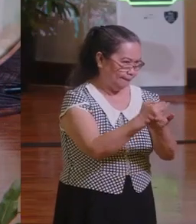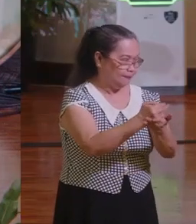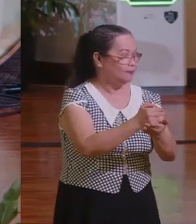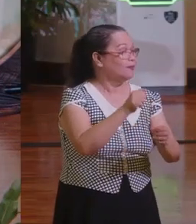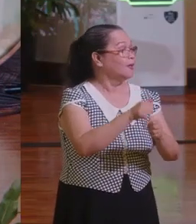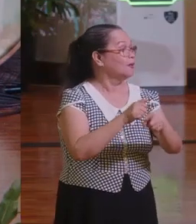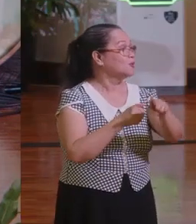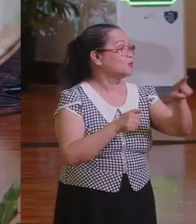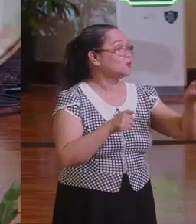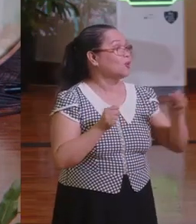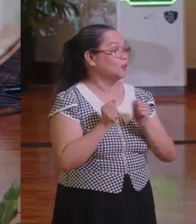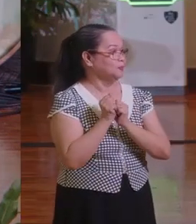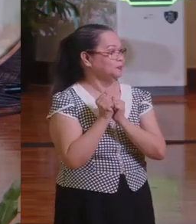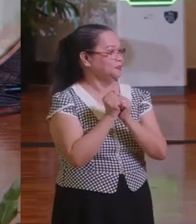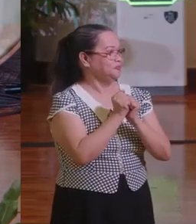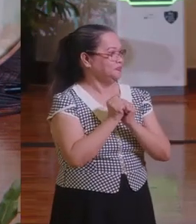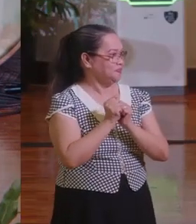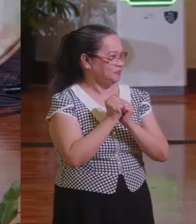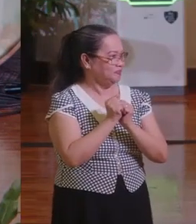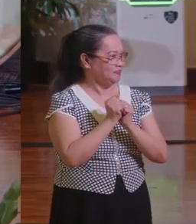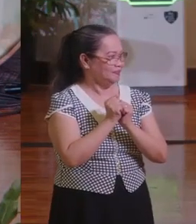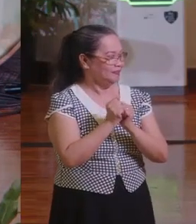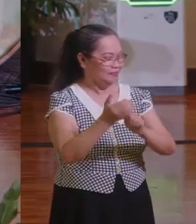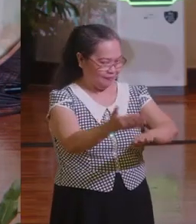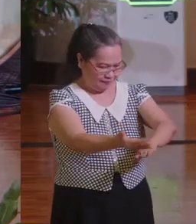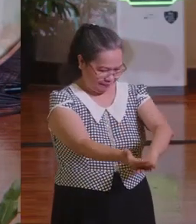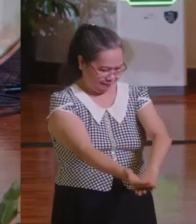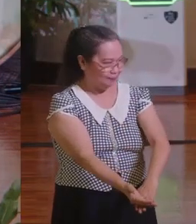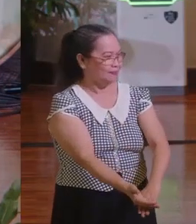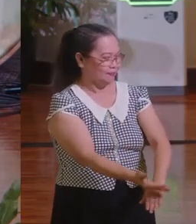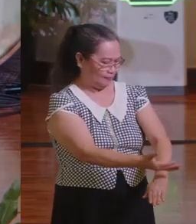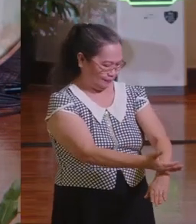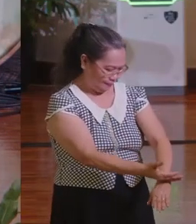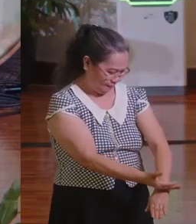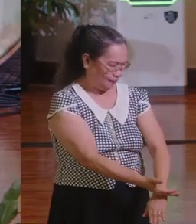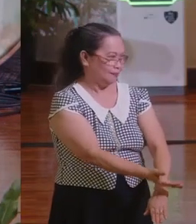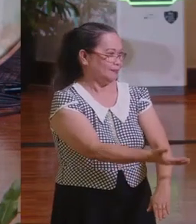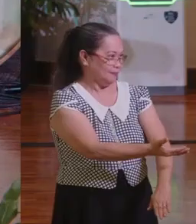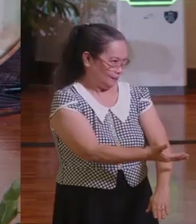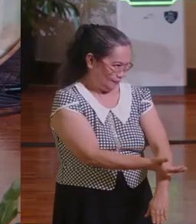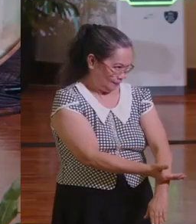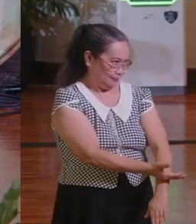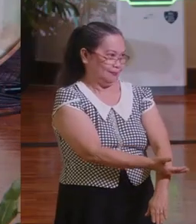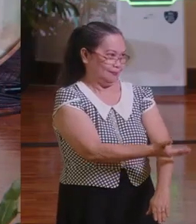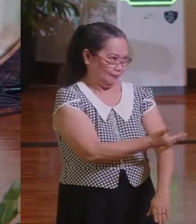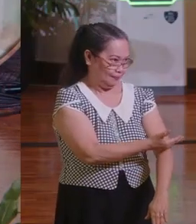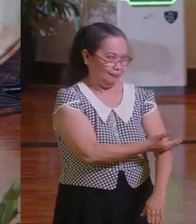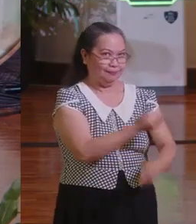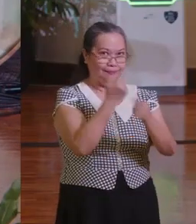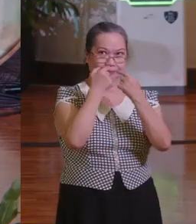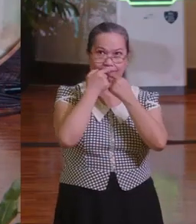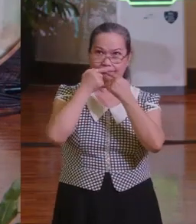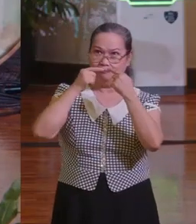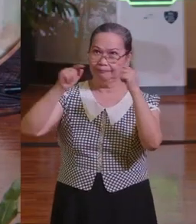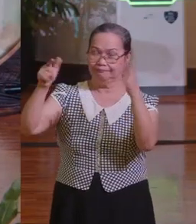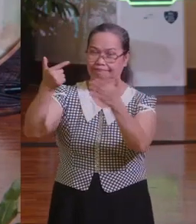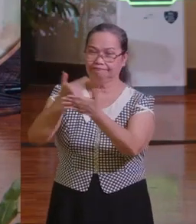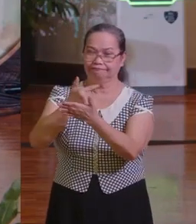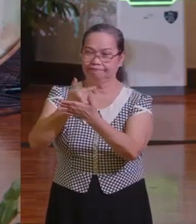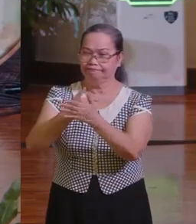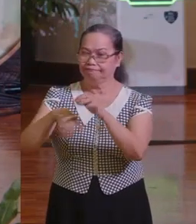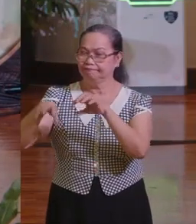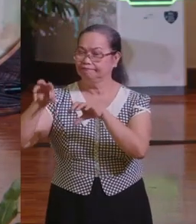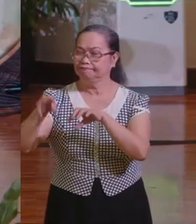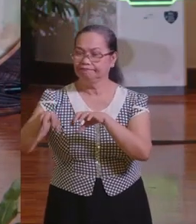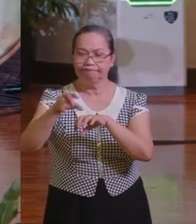tayo ay sama-samang makayaon, proclaim ng gospel sa ating mga